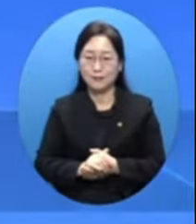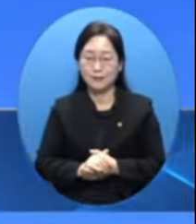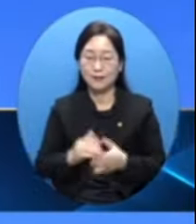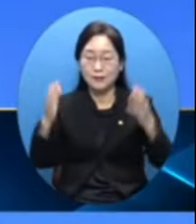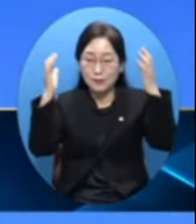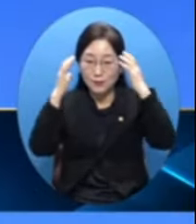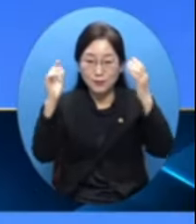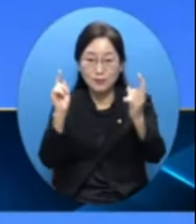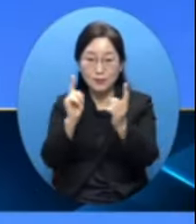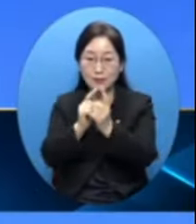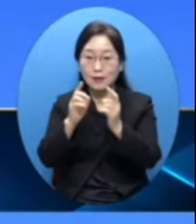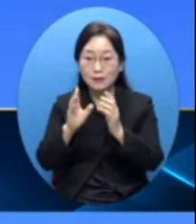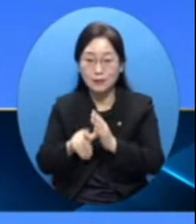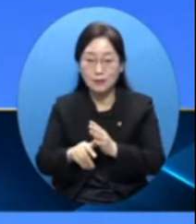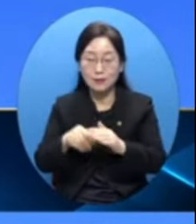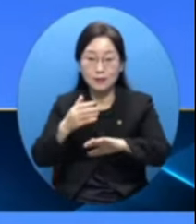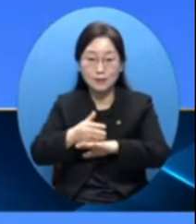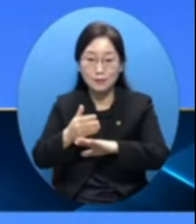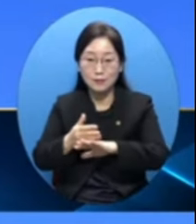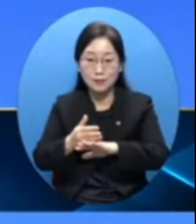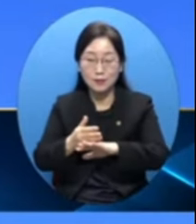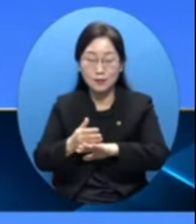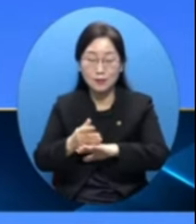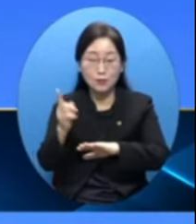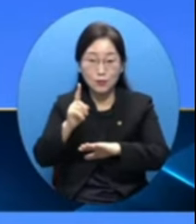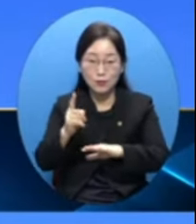고난을 당할 때 드리는 감사는 절망을 뛰어넘게 하고